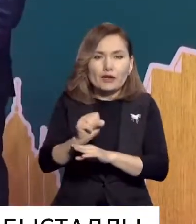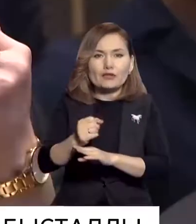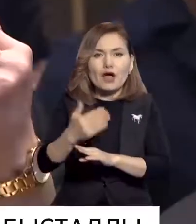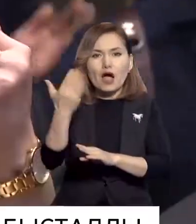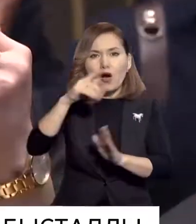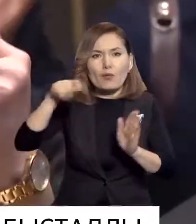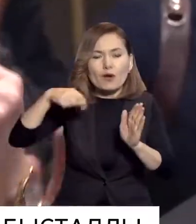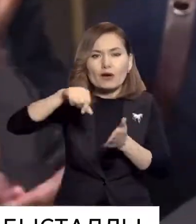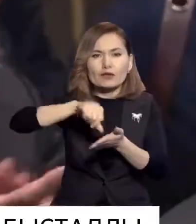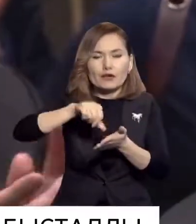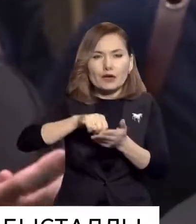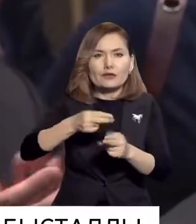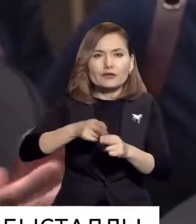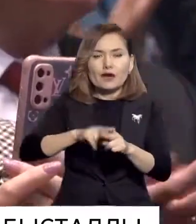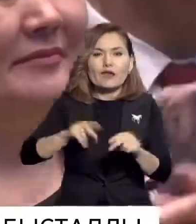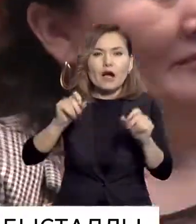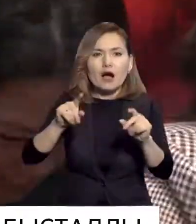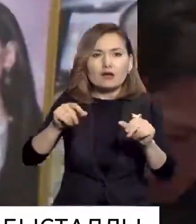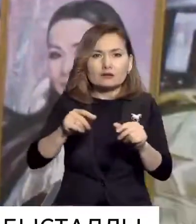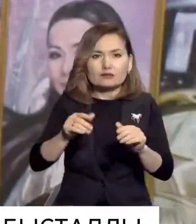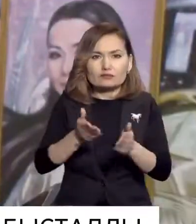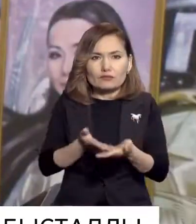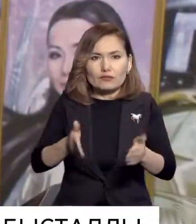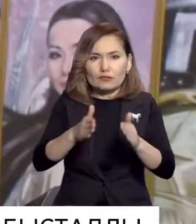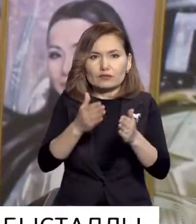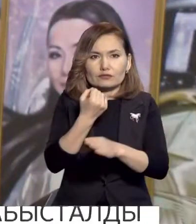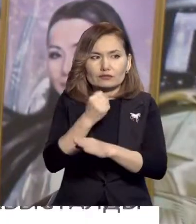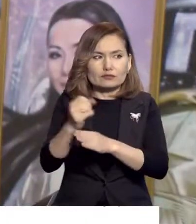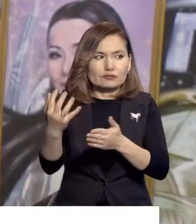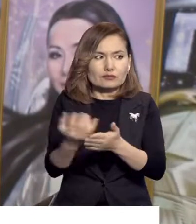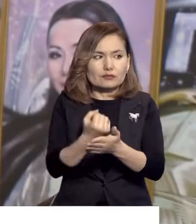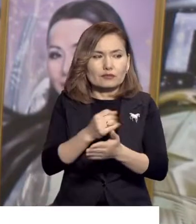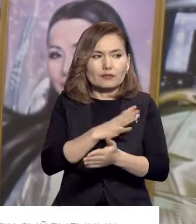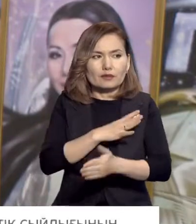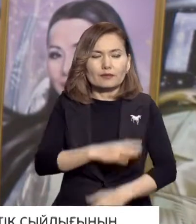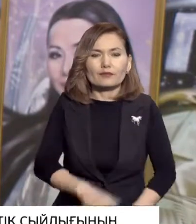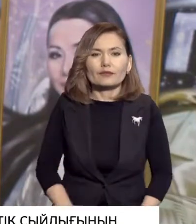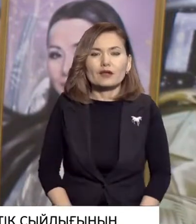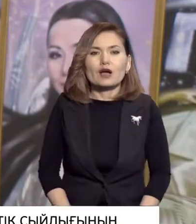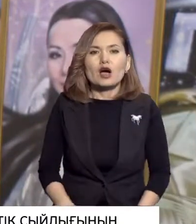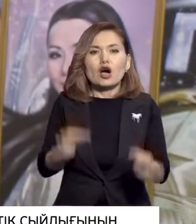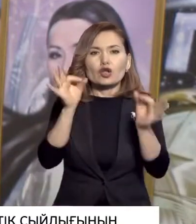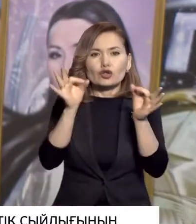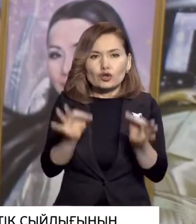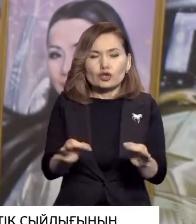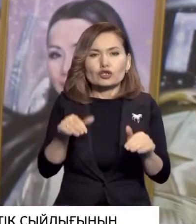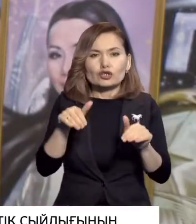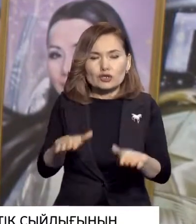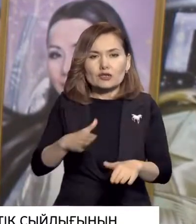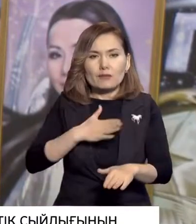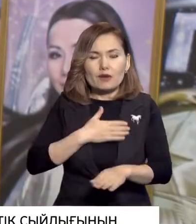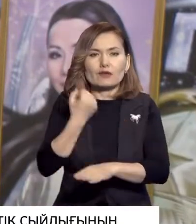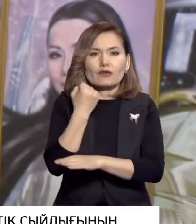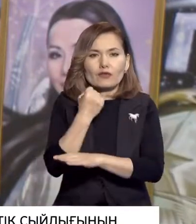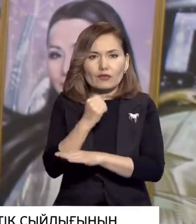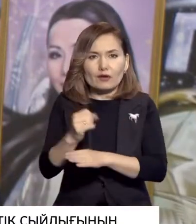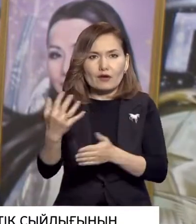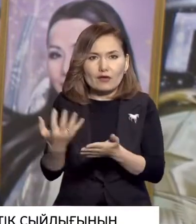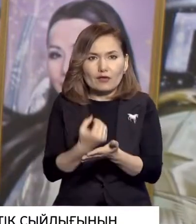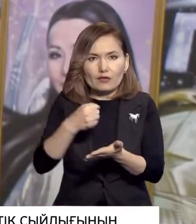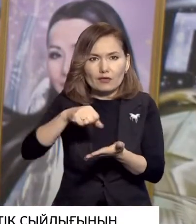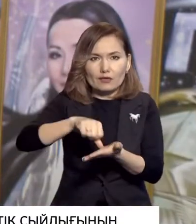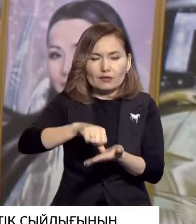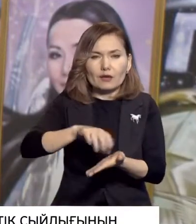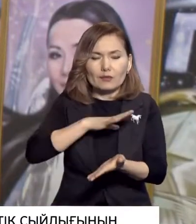Ықтымбаев алтын дәуір номинациясын алды. Мына марапат өте дұрыс шешім. Бұған менен басқа ешкім дәлгенмейді